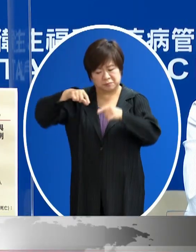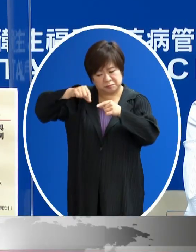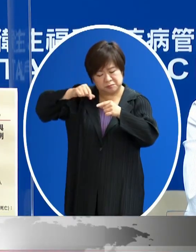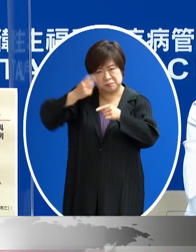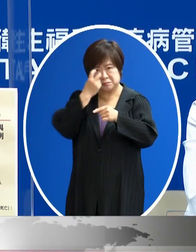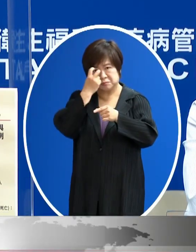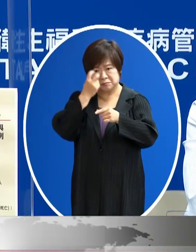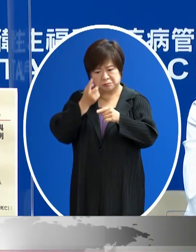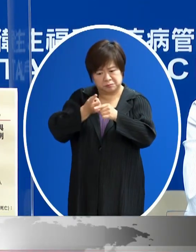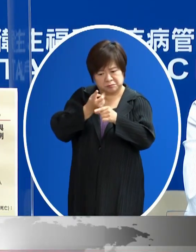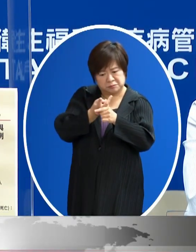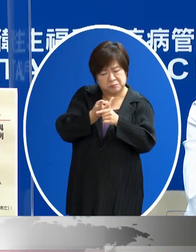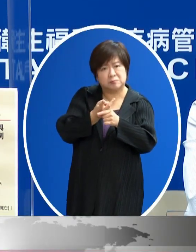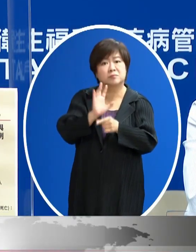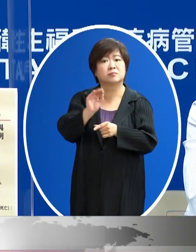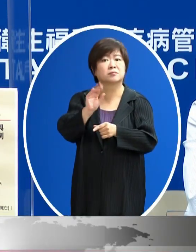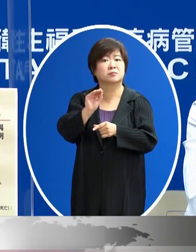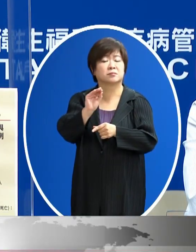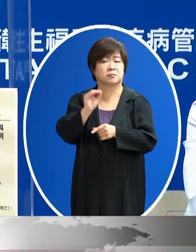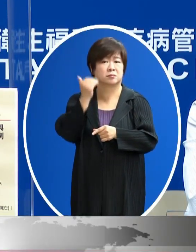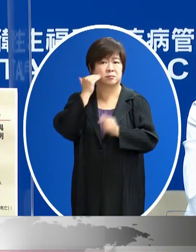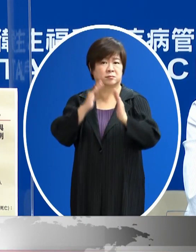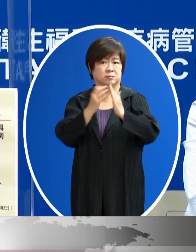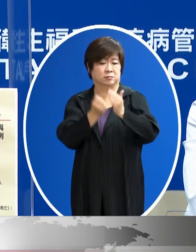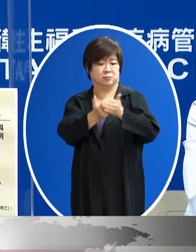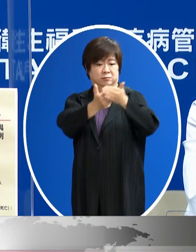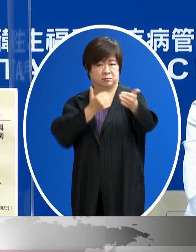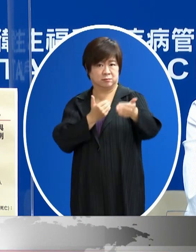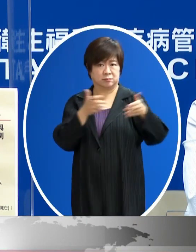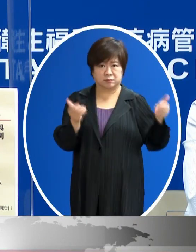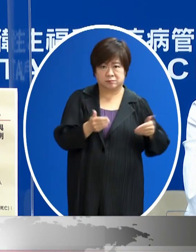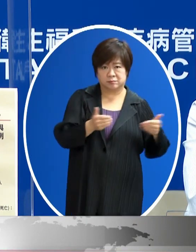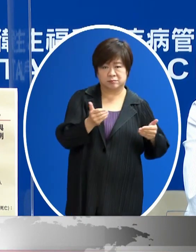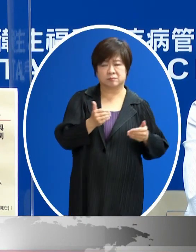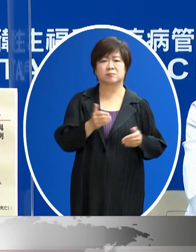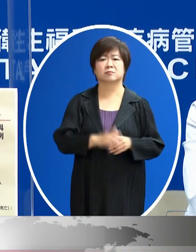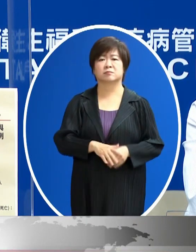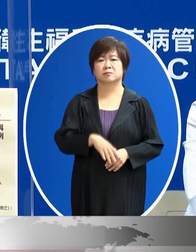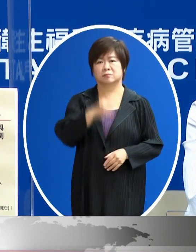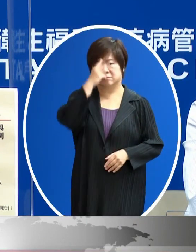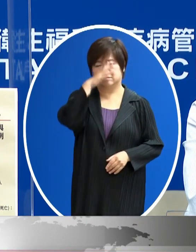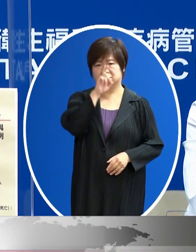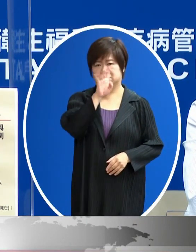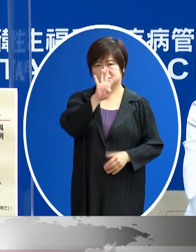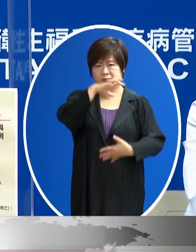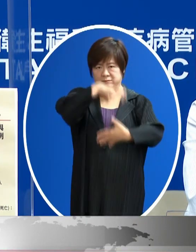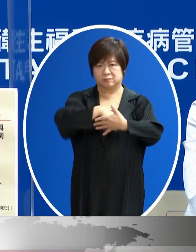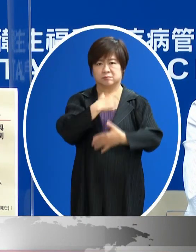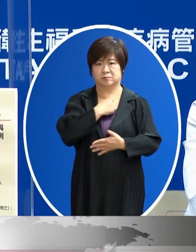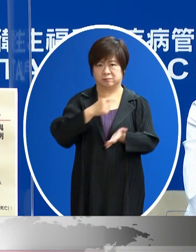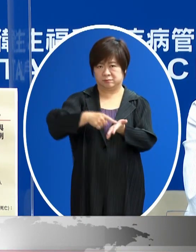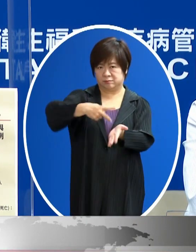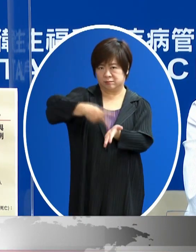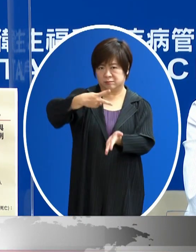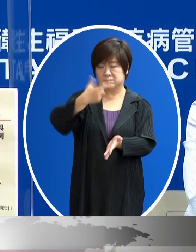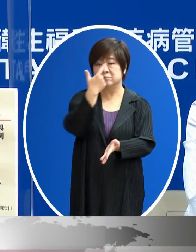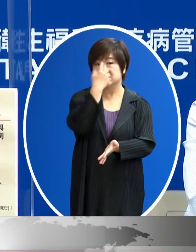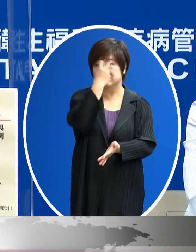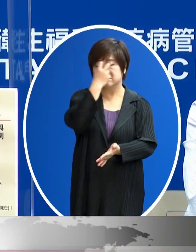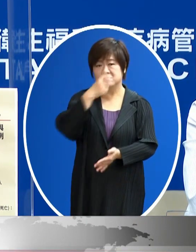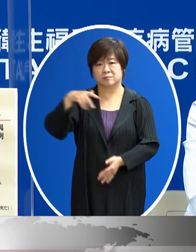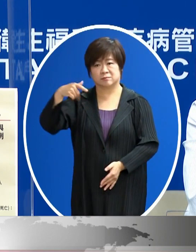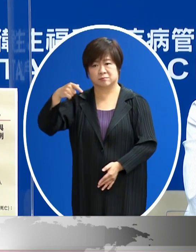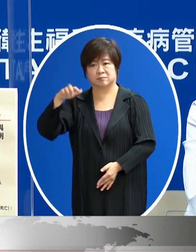那大概就对于就是说这隔离治疗者一个是4天内要有2次的快筛或者